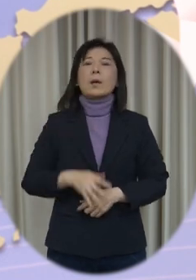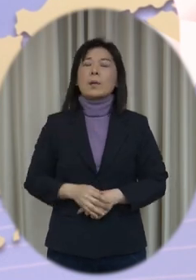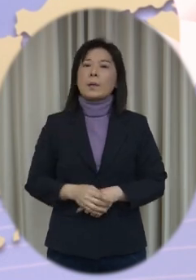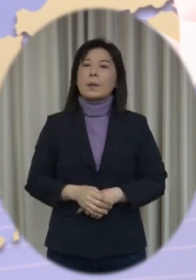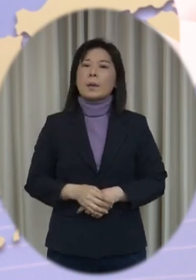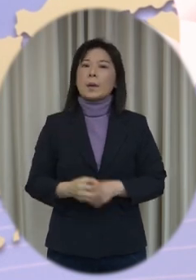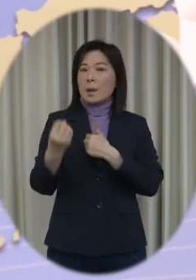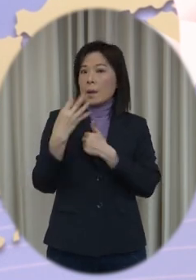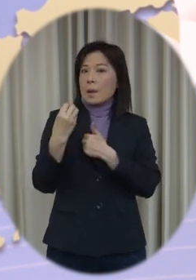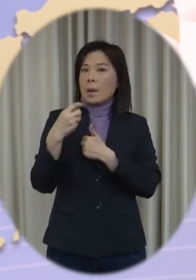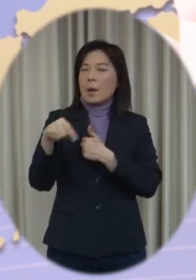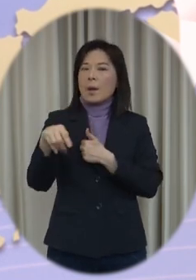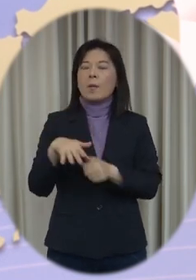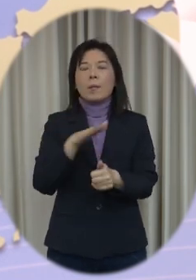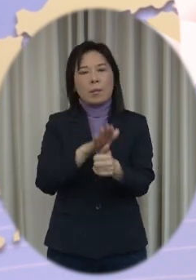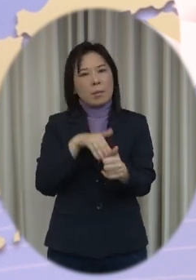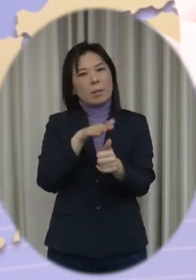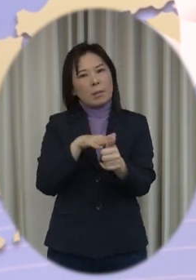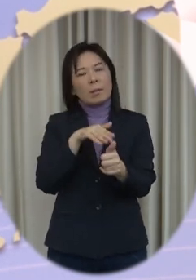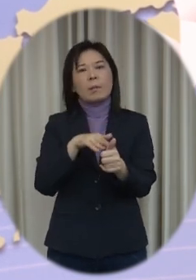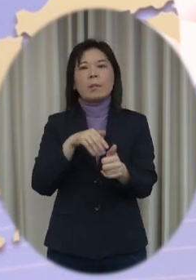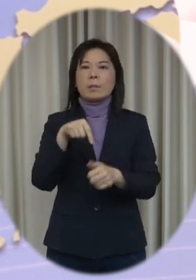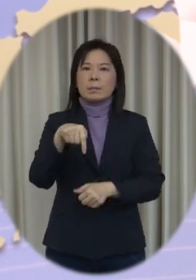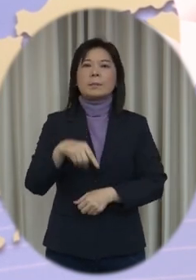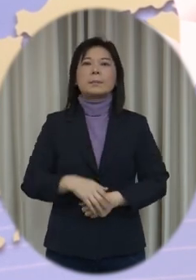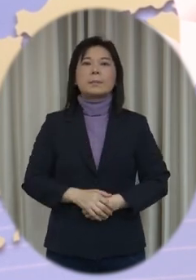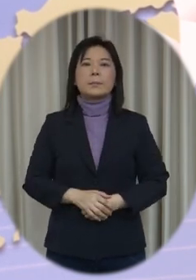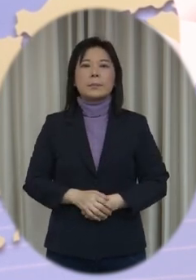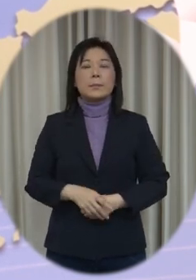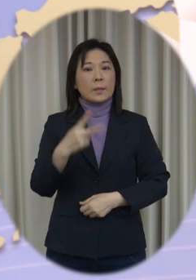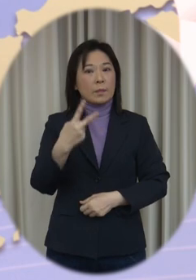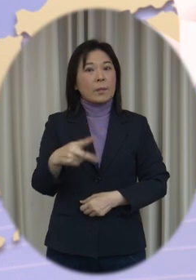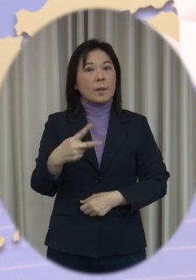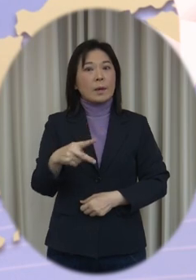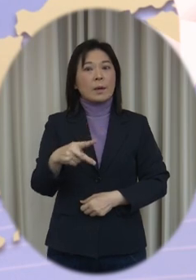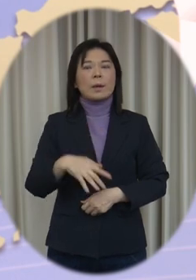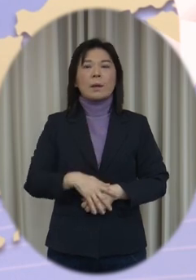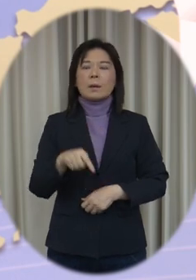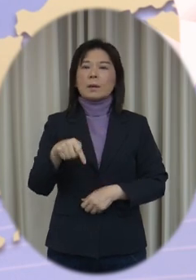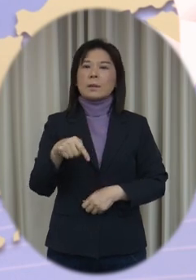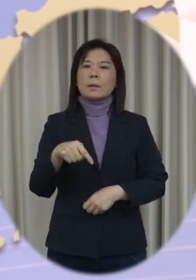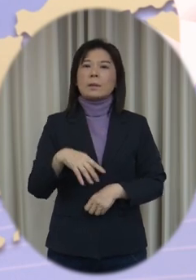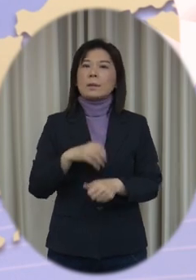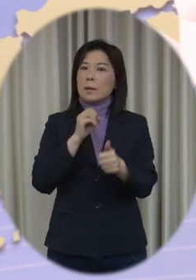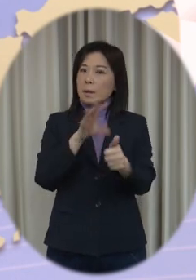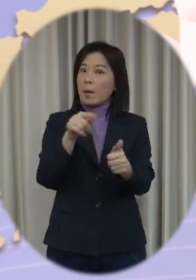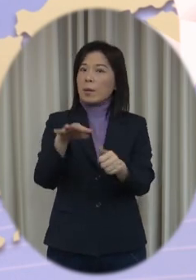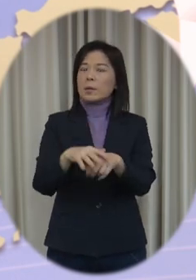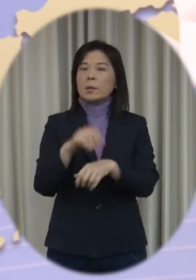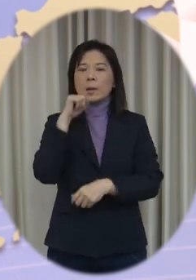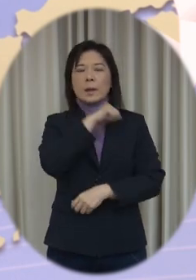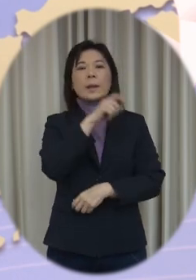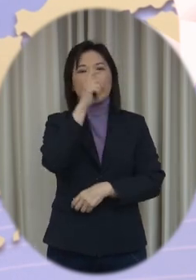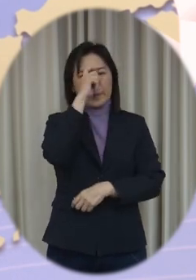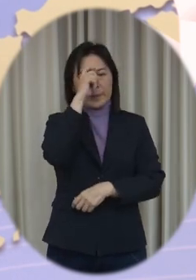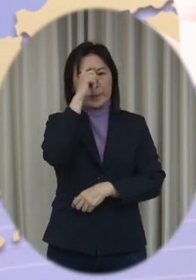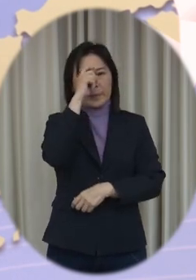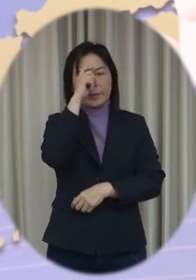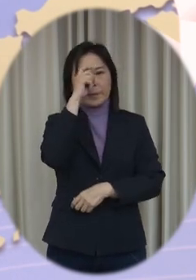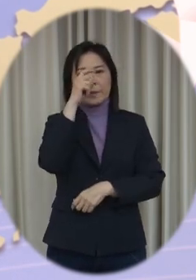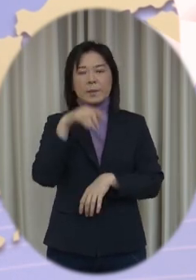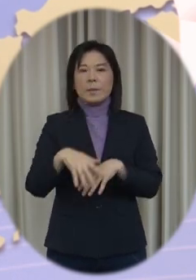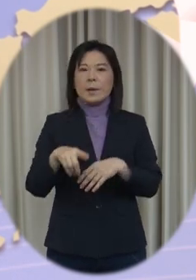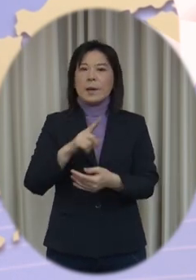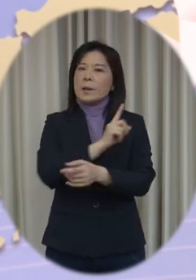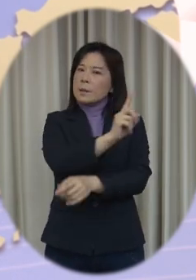达了慰问之意，并表示台湾将提供一切可能